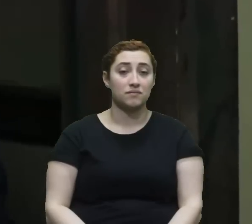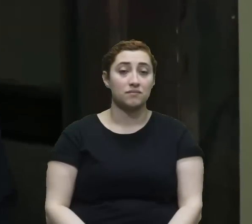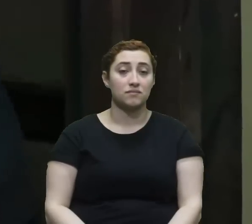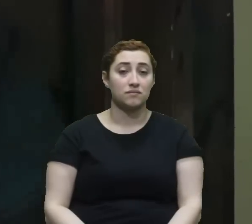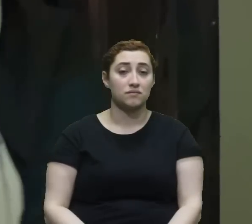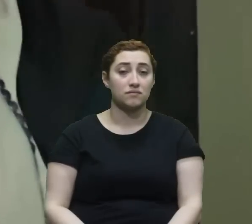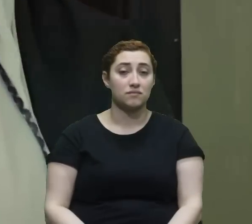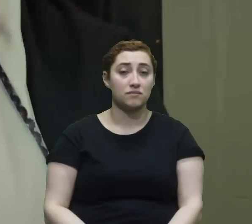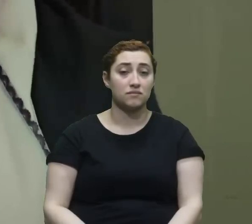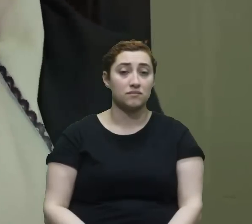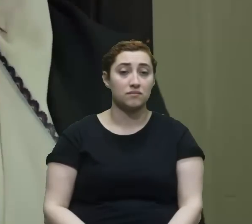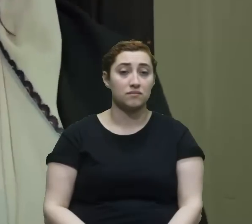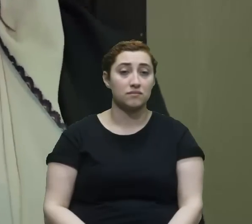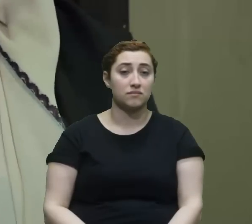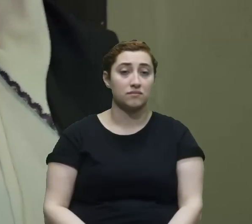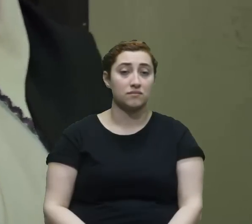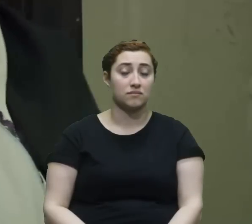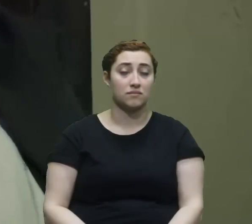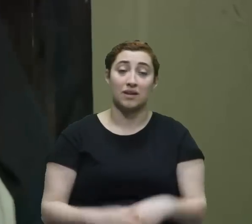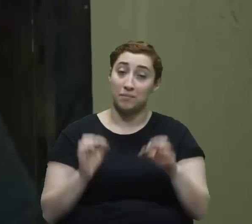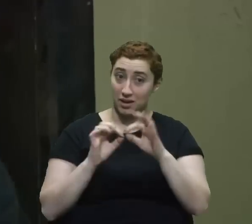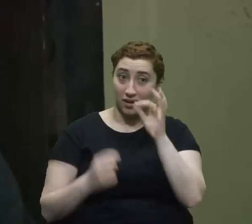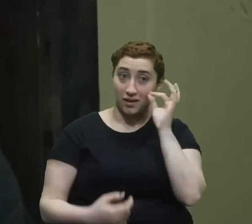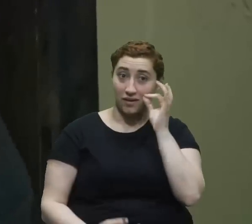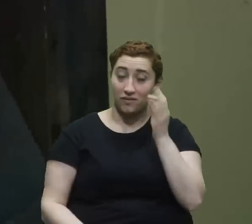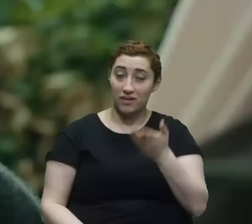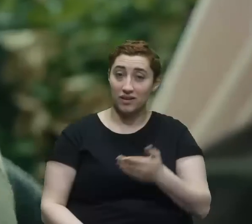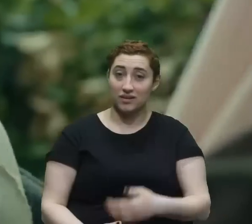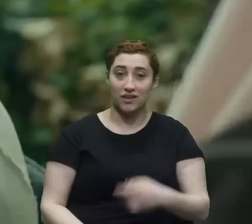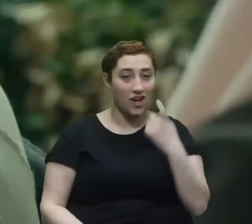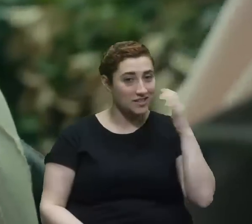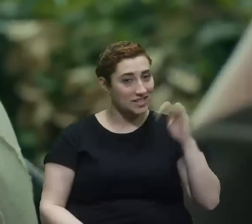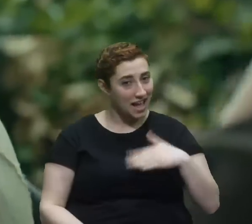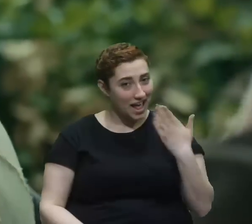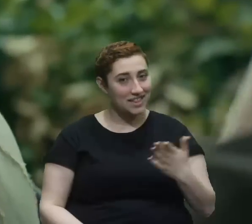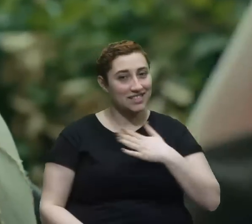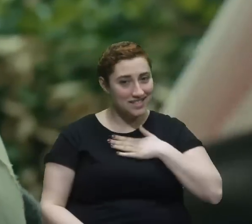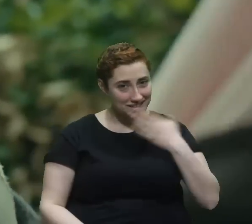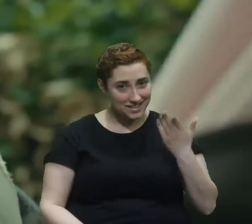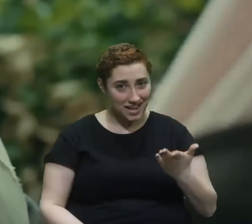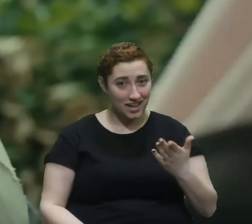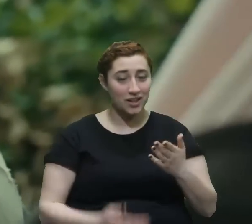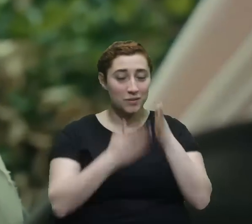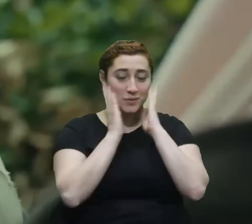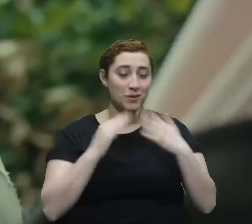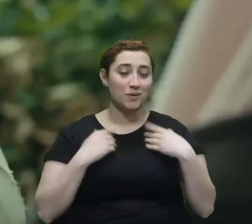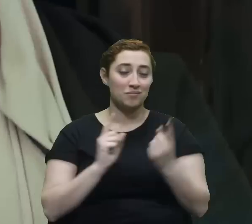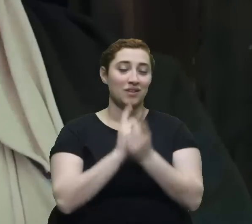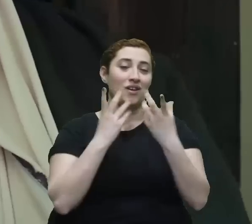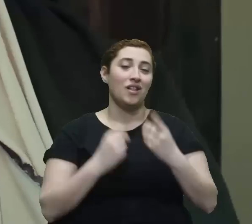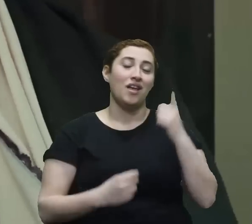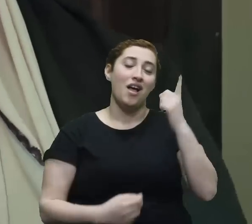Semiha tebessümle bakıyor. Bekri efendi. Hoş geldiniz, sefalar getirdiniz. Şükür